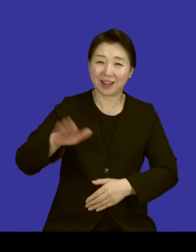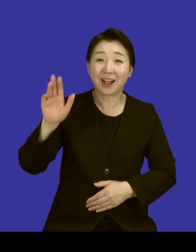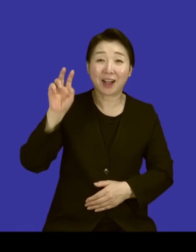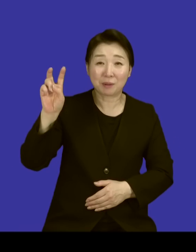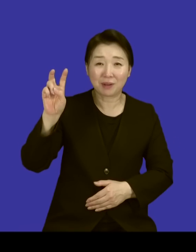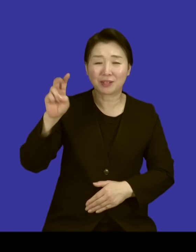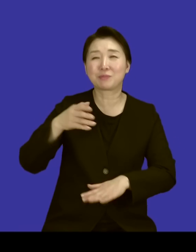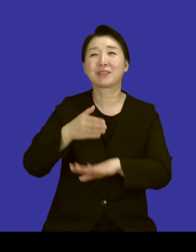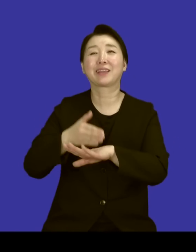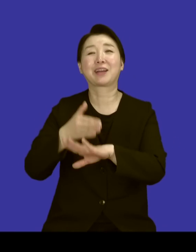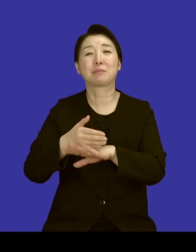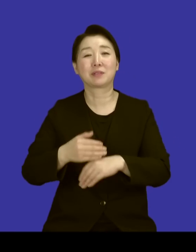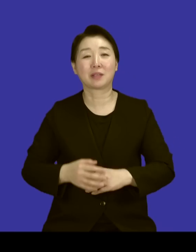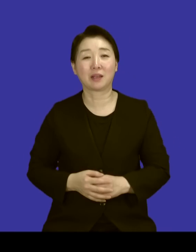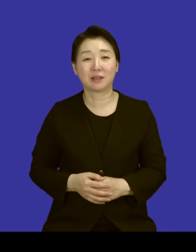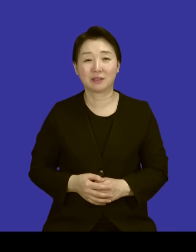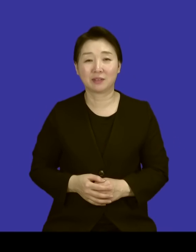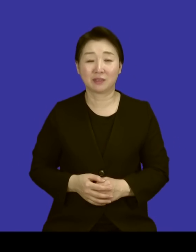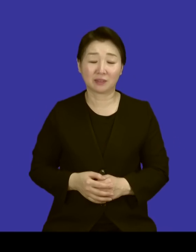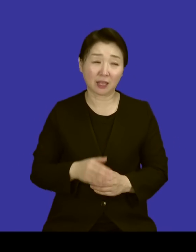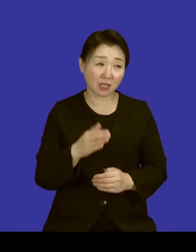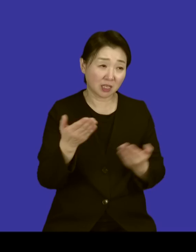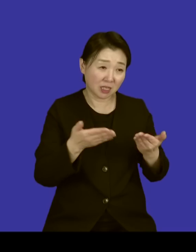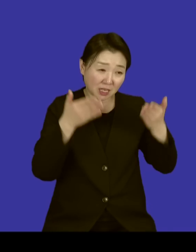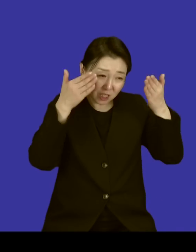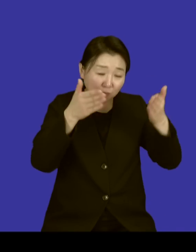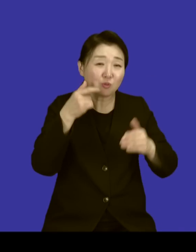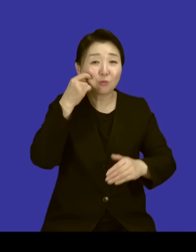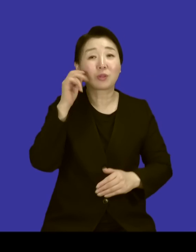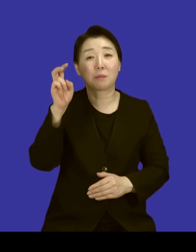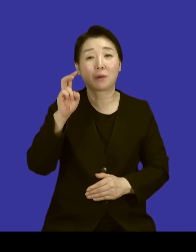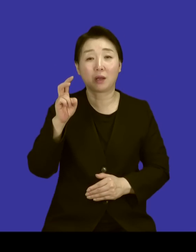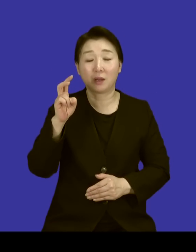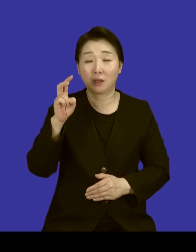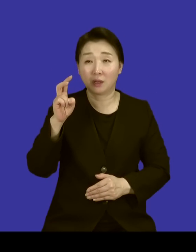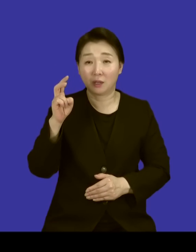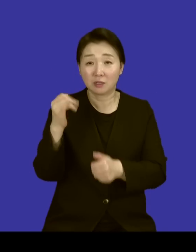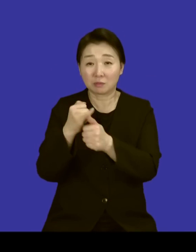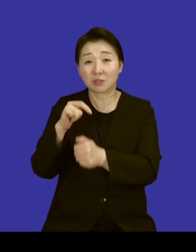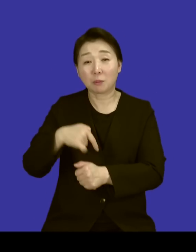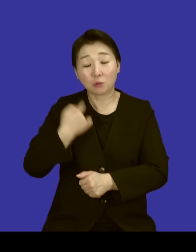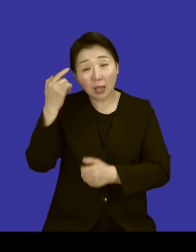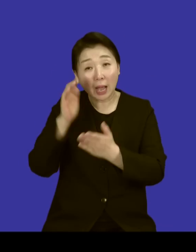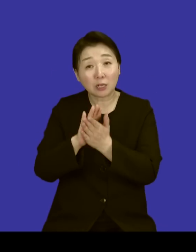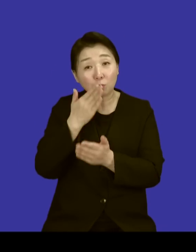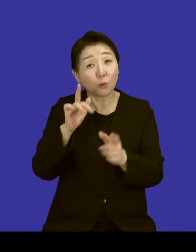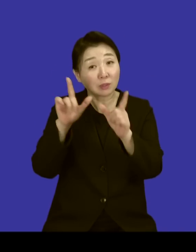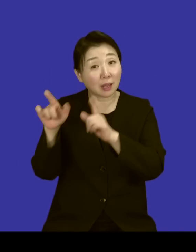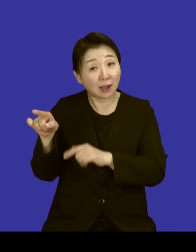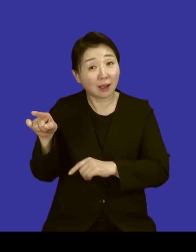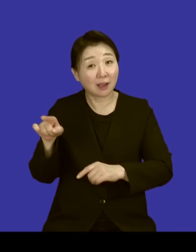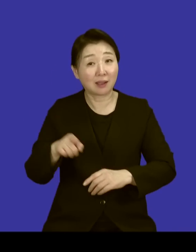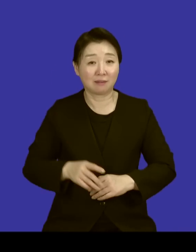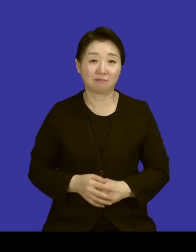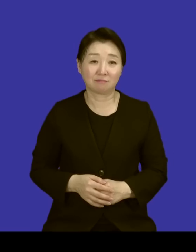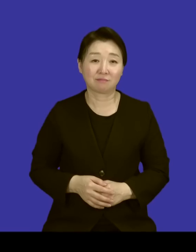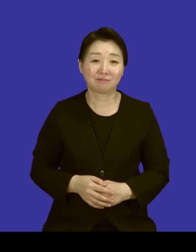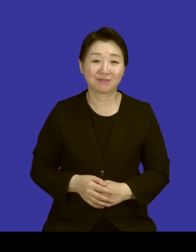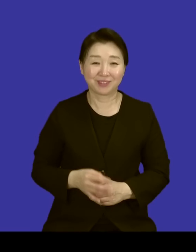지금도 감사하고 있는 그쵸. 거예요. 제가 집중 못했을 것 같아요. 맞아요. 네. 그럼 지금 사모님 혼자서 알아서 벌어서 그냥 생활하시는 거예요?